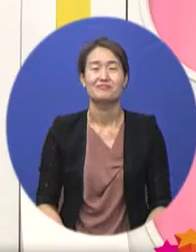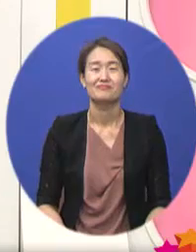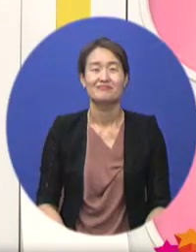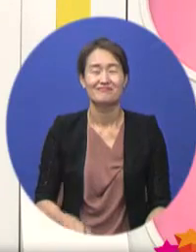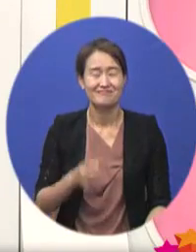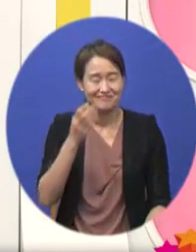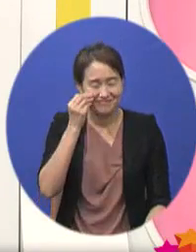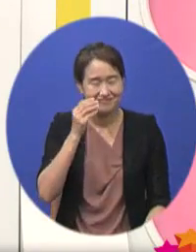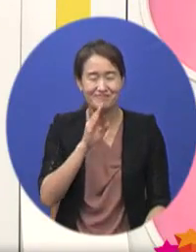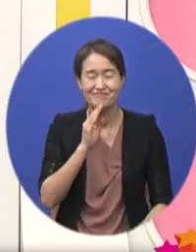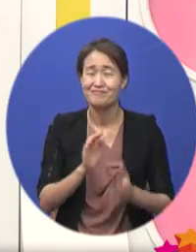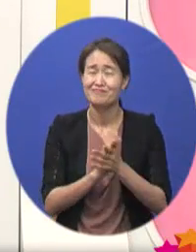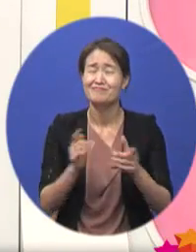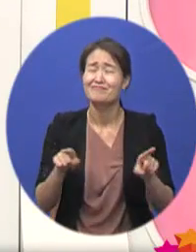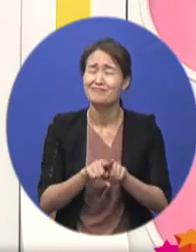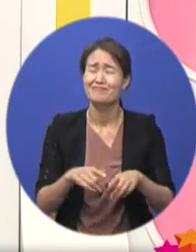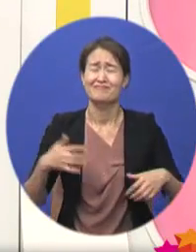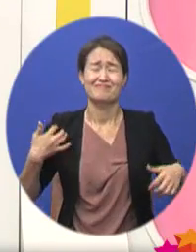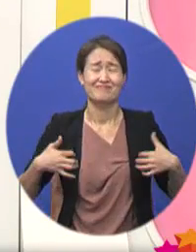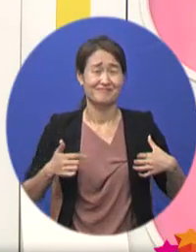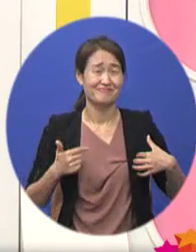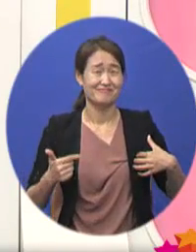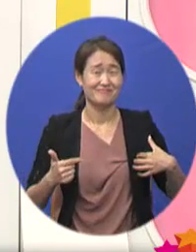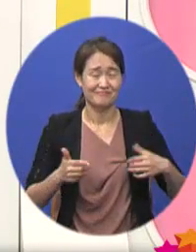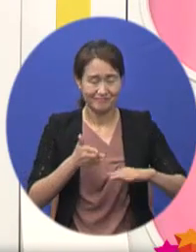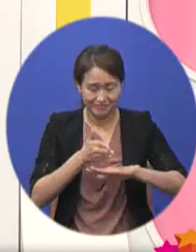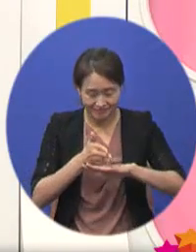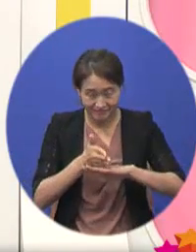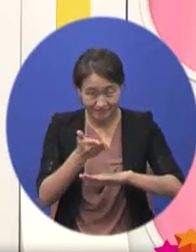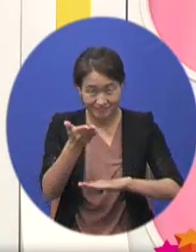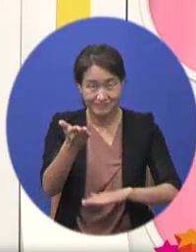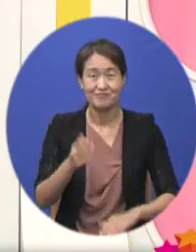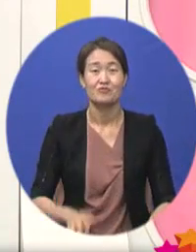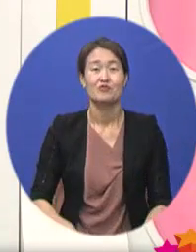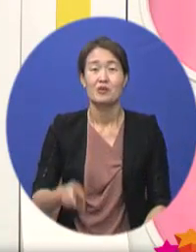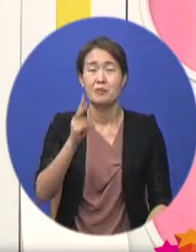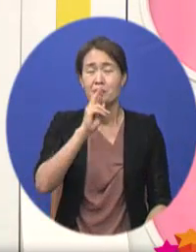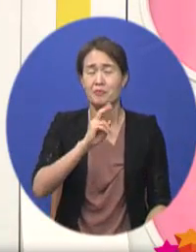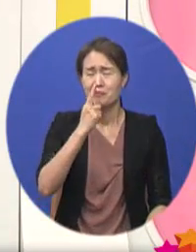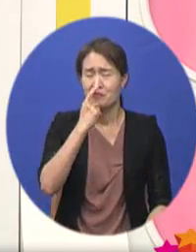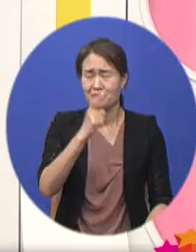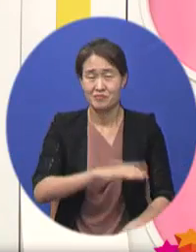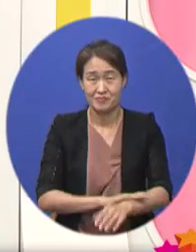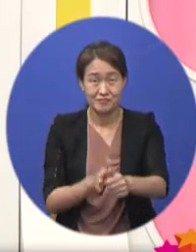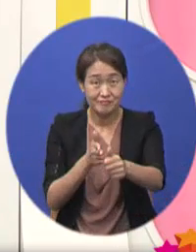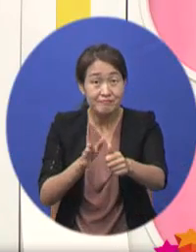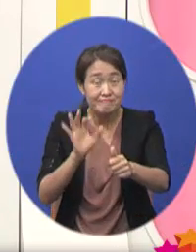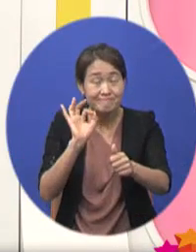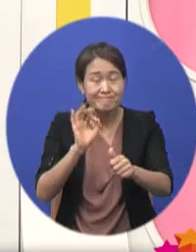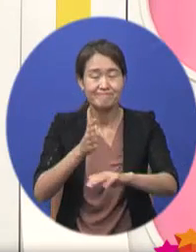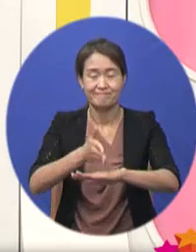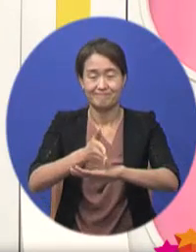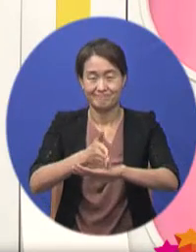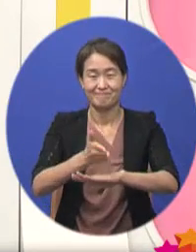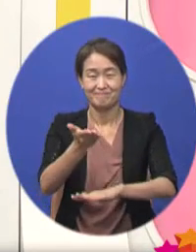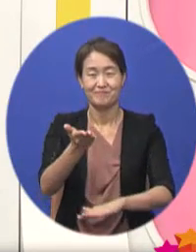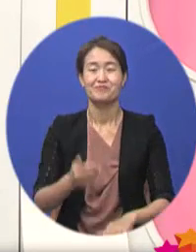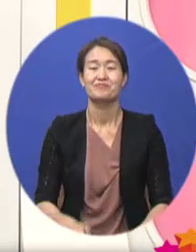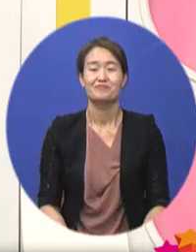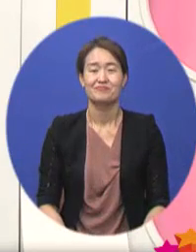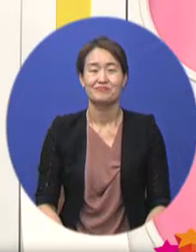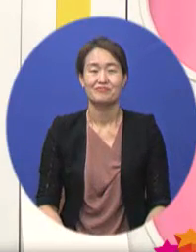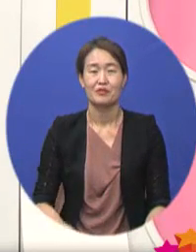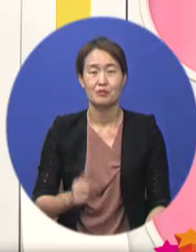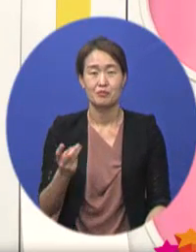네. 재미는 있어요. 예, 네, 맞아요. 네. 네. 네, 아무튼 감사드리고 노래 멋지게 잘해주십시오. 네, 고맙습니다. 네.